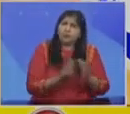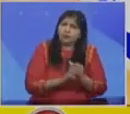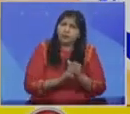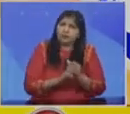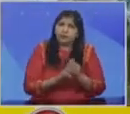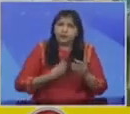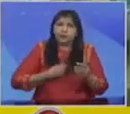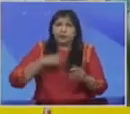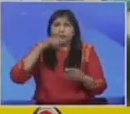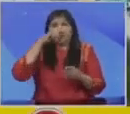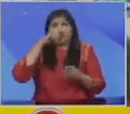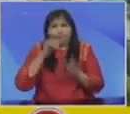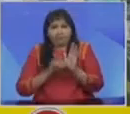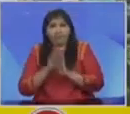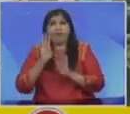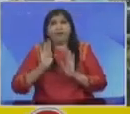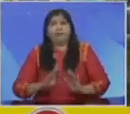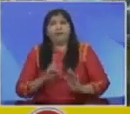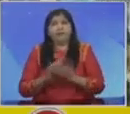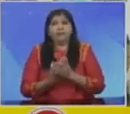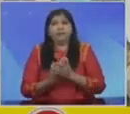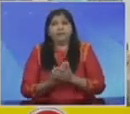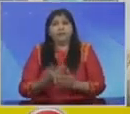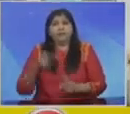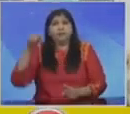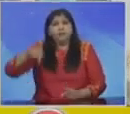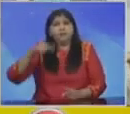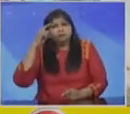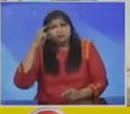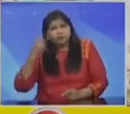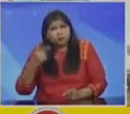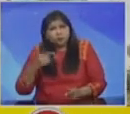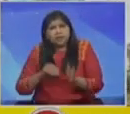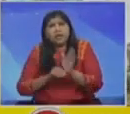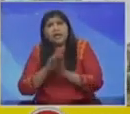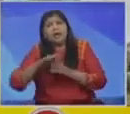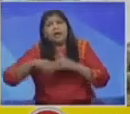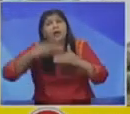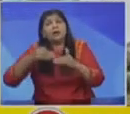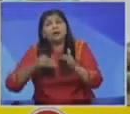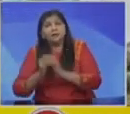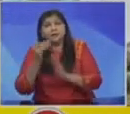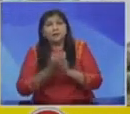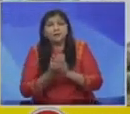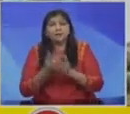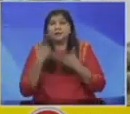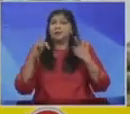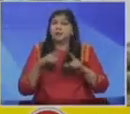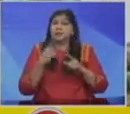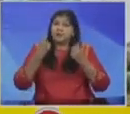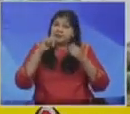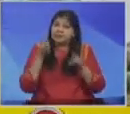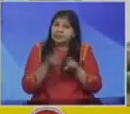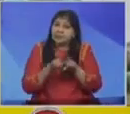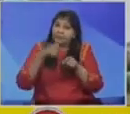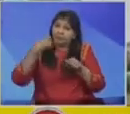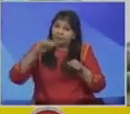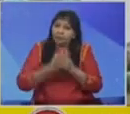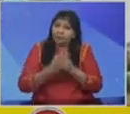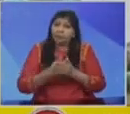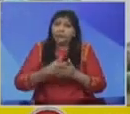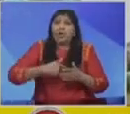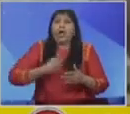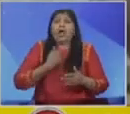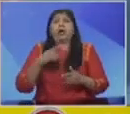हमें इस गौरव को बढ़ाना होगा। जब हम इसी सोच के साथ आगे बढ़ेंगे, तभी सही मायने में आत्मनिर्भर